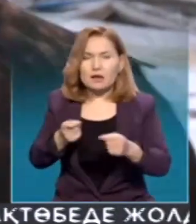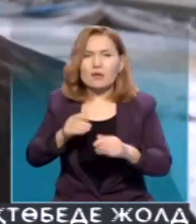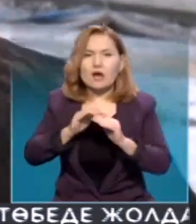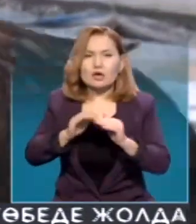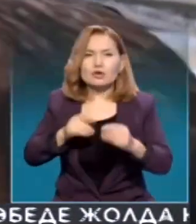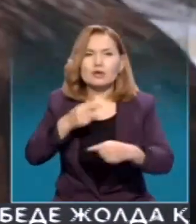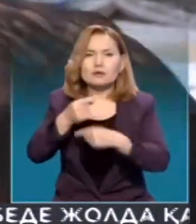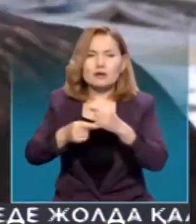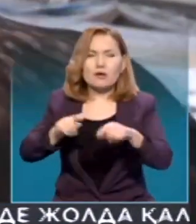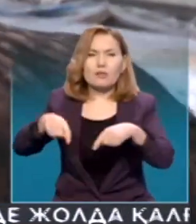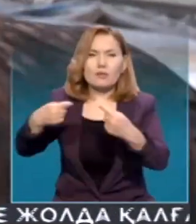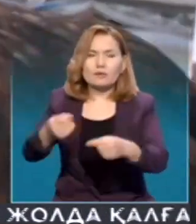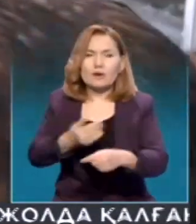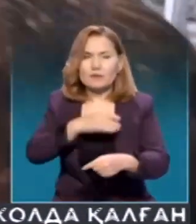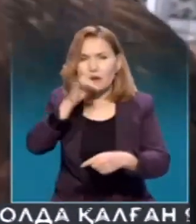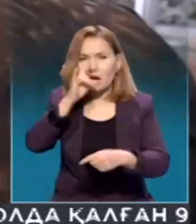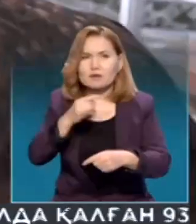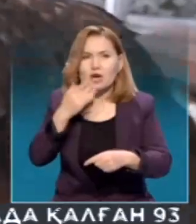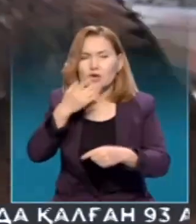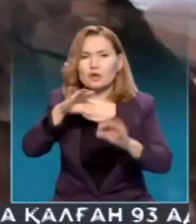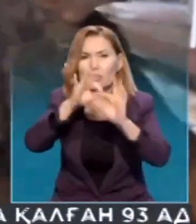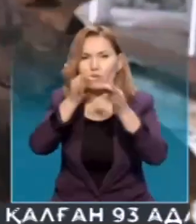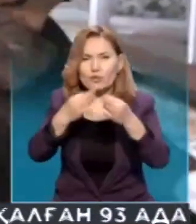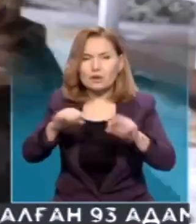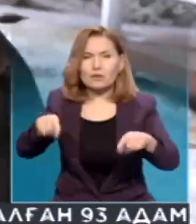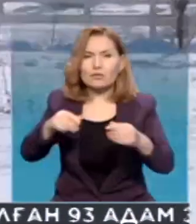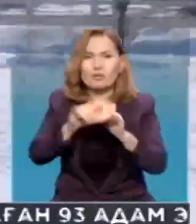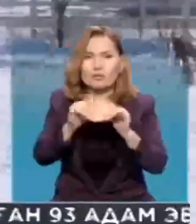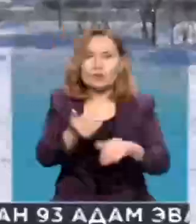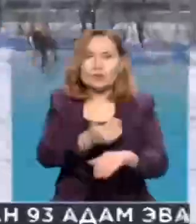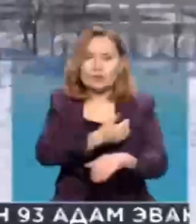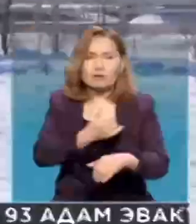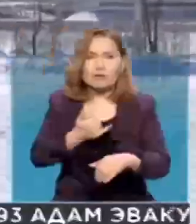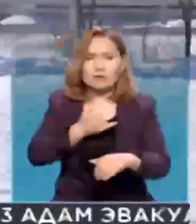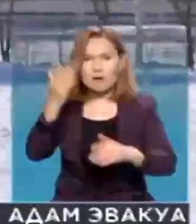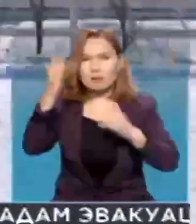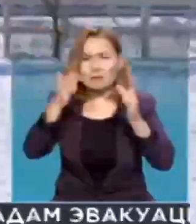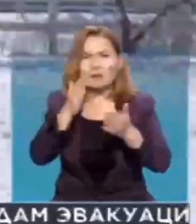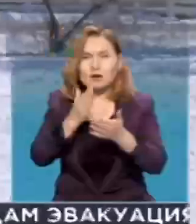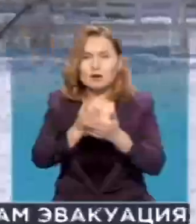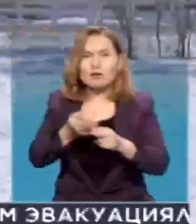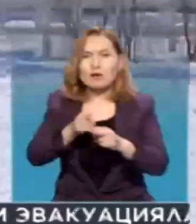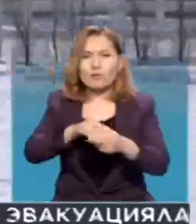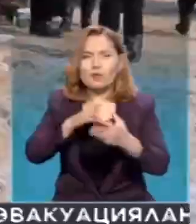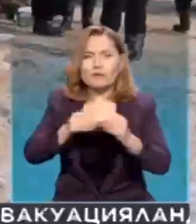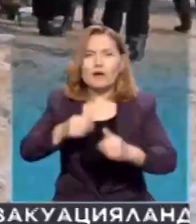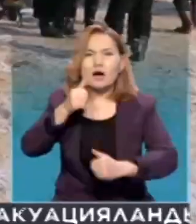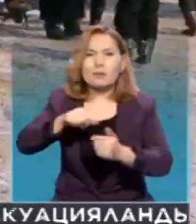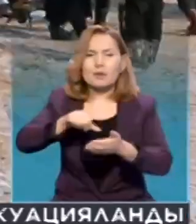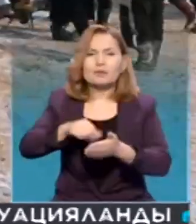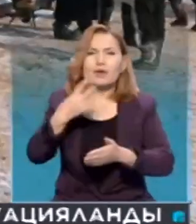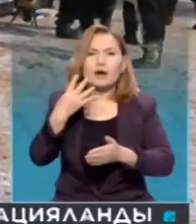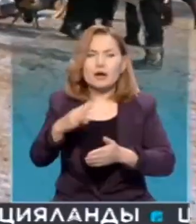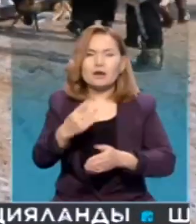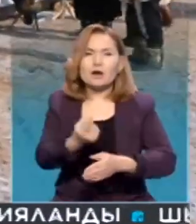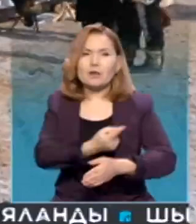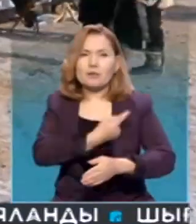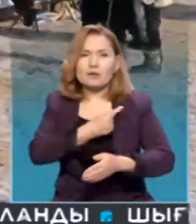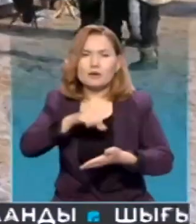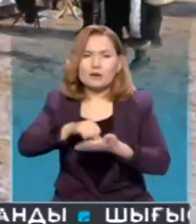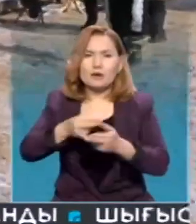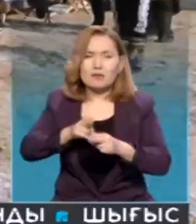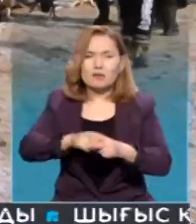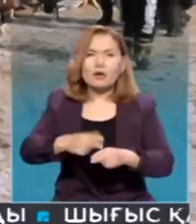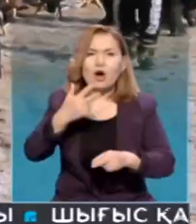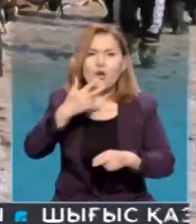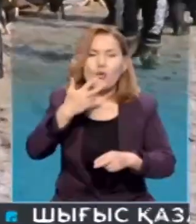көтеріп осы қазақтың ұлттық өнерін содар дамысы деп ойлаймын. Төл спорттың туы тігілген сайысқа 40 шақты құсбегі жиналды.